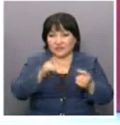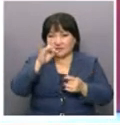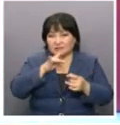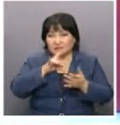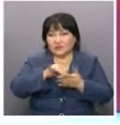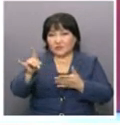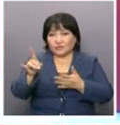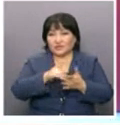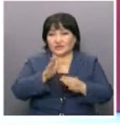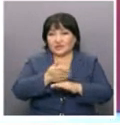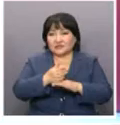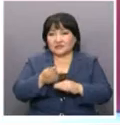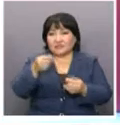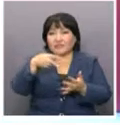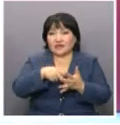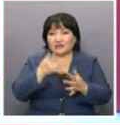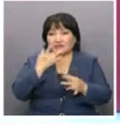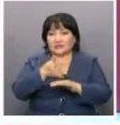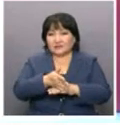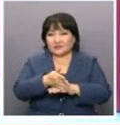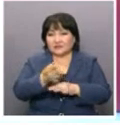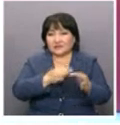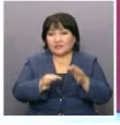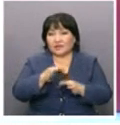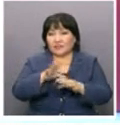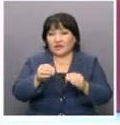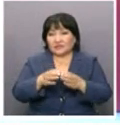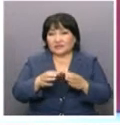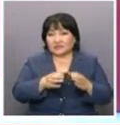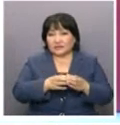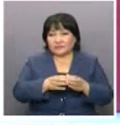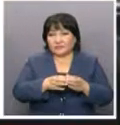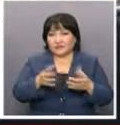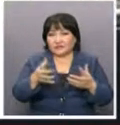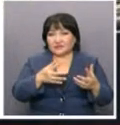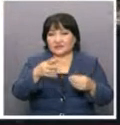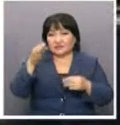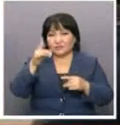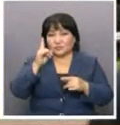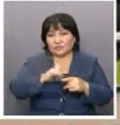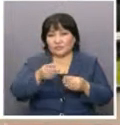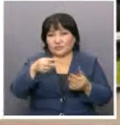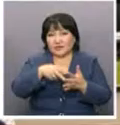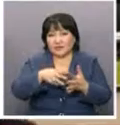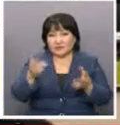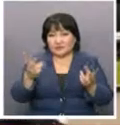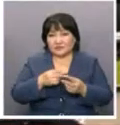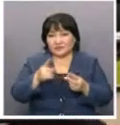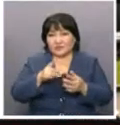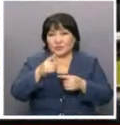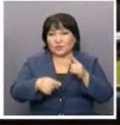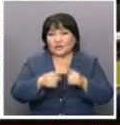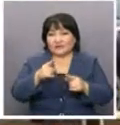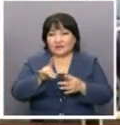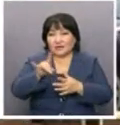арасындағы баға саясатын талқыламақ. Олар барлық тарапқа тиімді баға шегін белгілеу қажет дейді. Бүгінде отандық әуе компаниялары ұсынылған